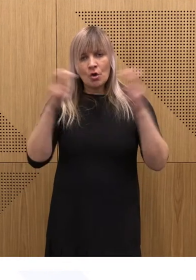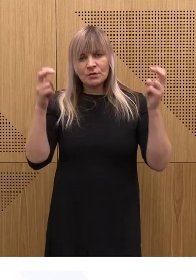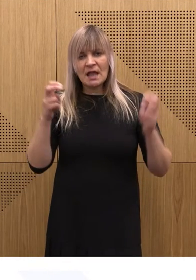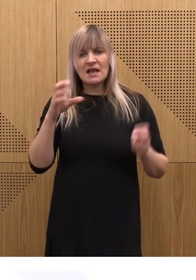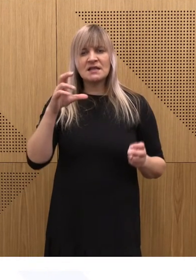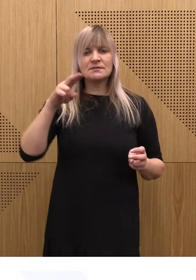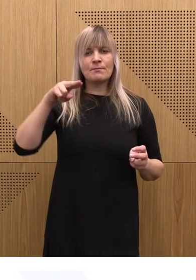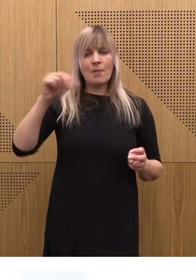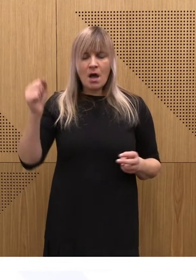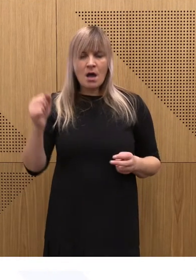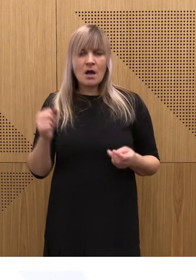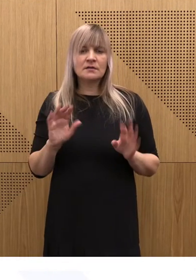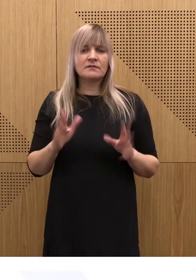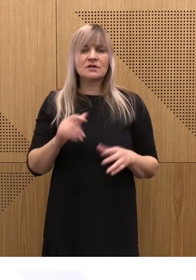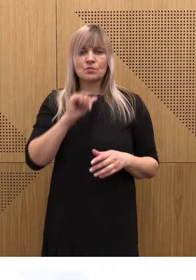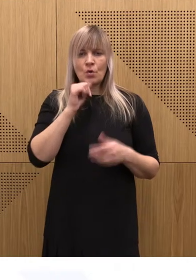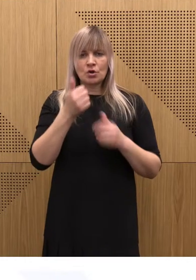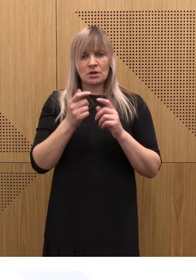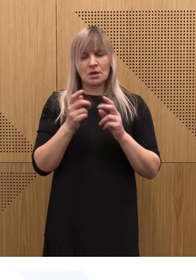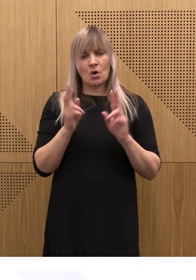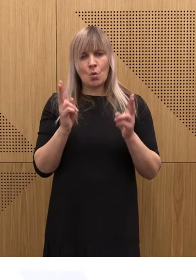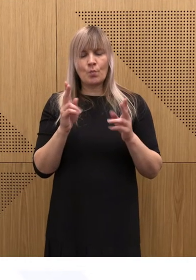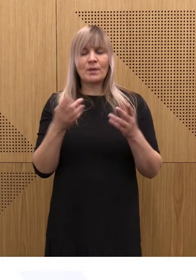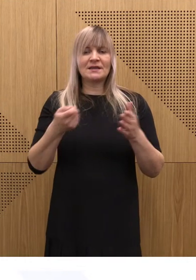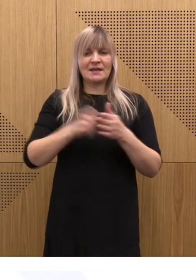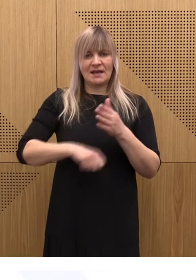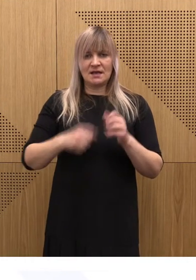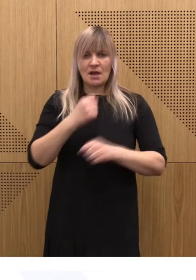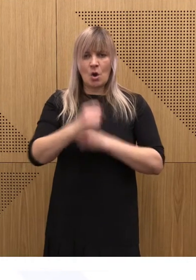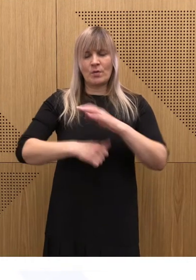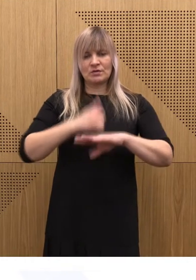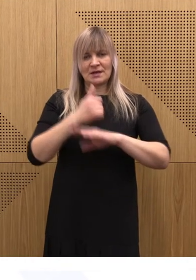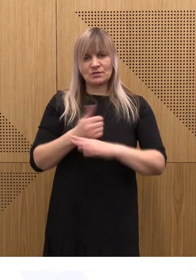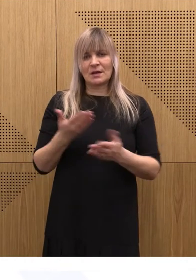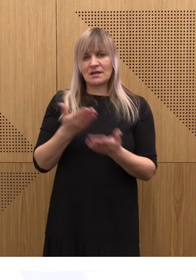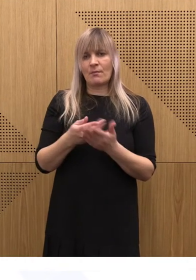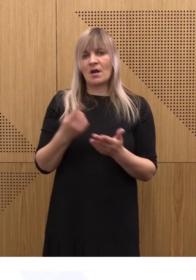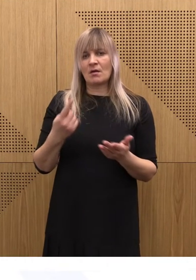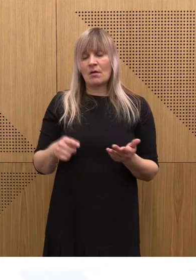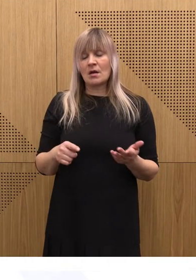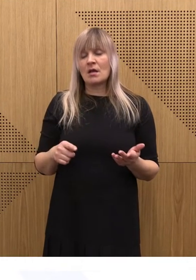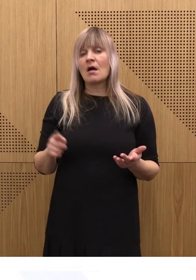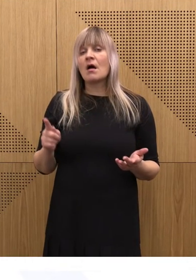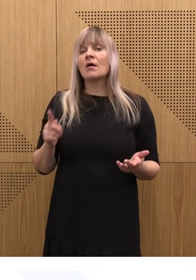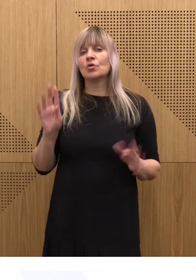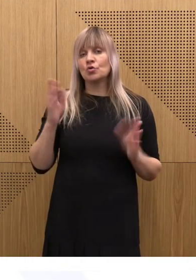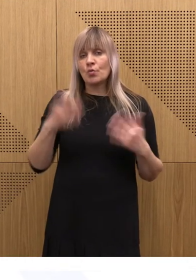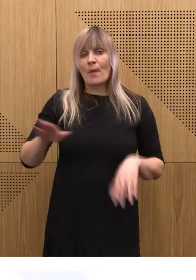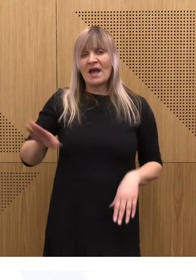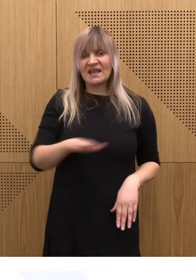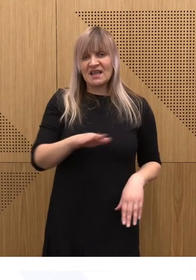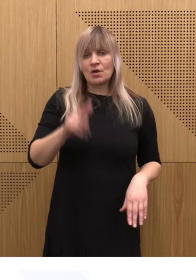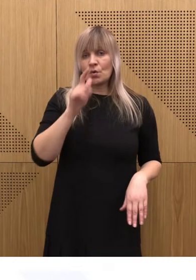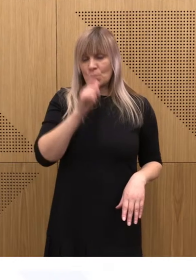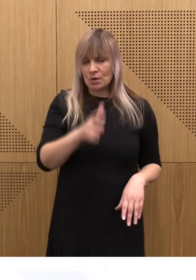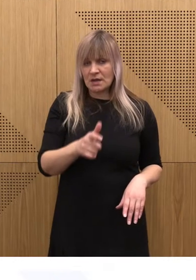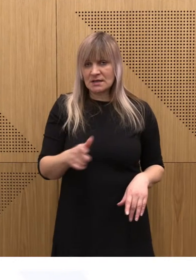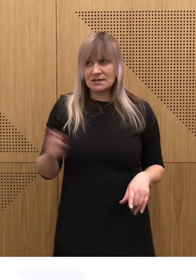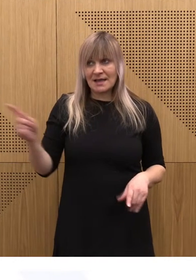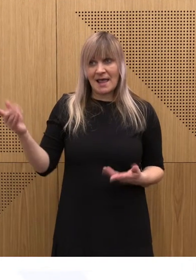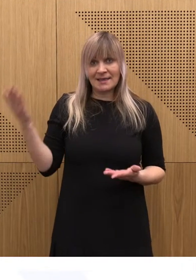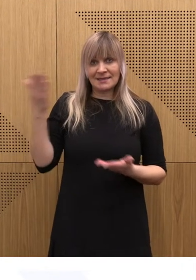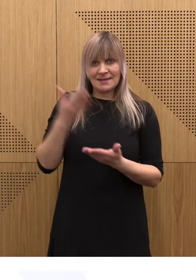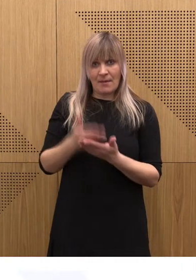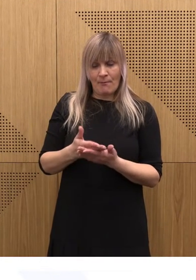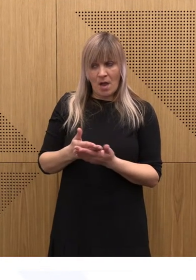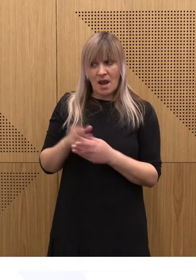spordiklubid, samuti kaubanduskeskused. Nii nagu eelnevalt juba Tanel Kiik ütles, siis põhimõtteliselt sealt need ettepanekud me